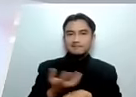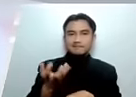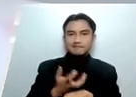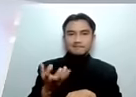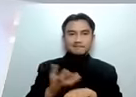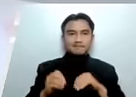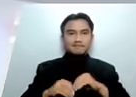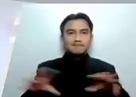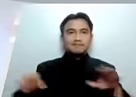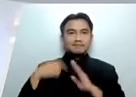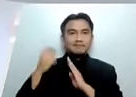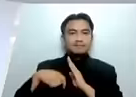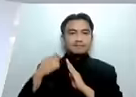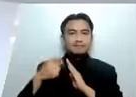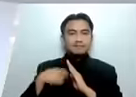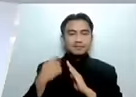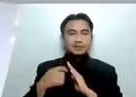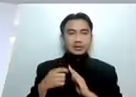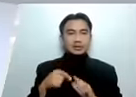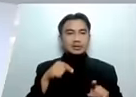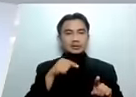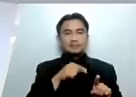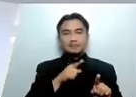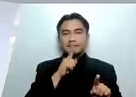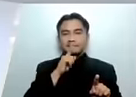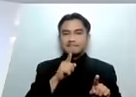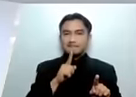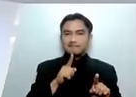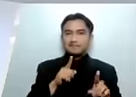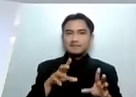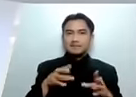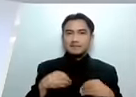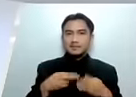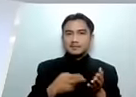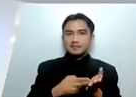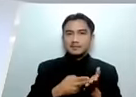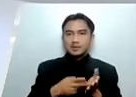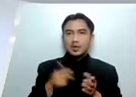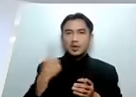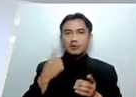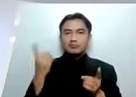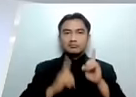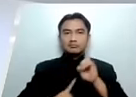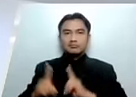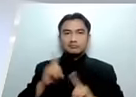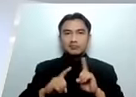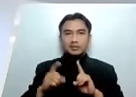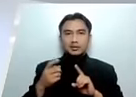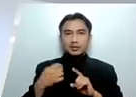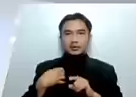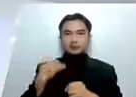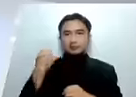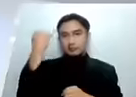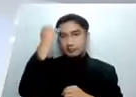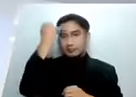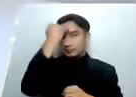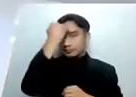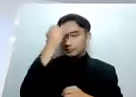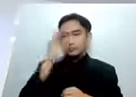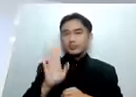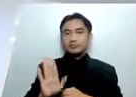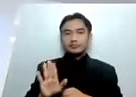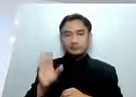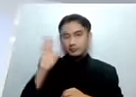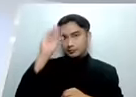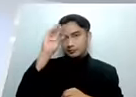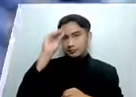ang pag-amin niyang scripted at marketing stunt ang pagpapatatu sa noo ng kinuntsaba niyang lalaki. May report si